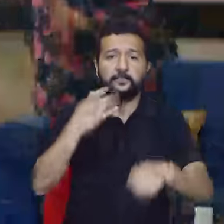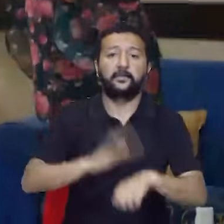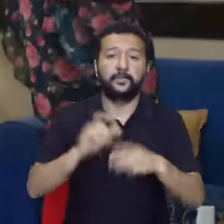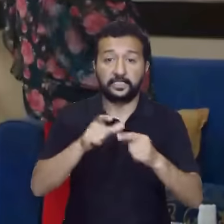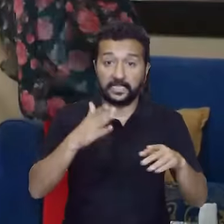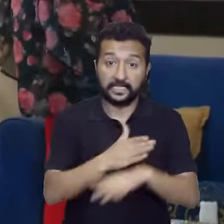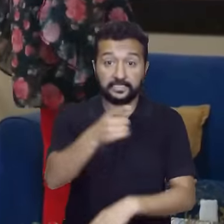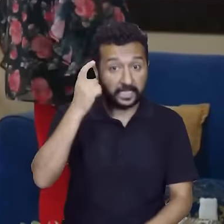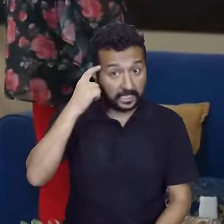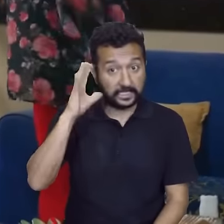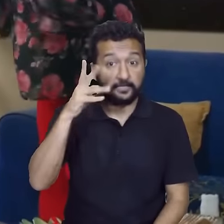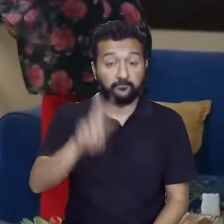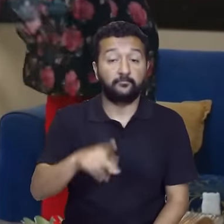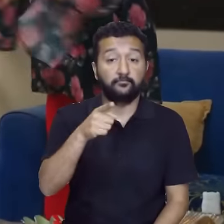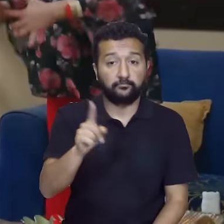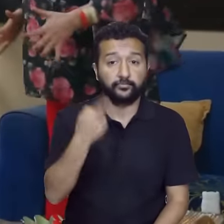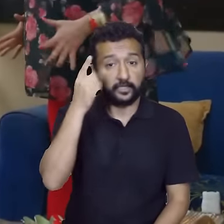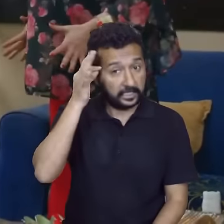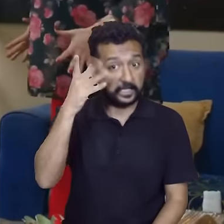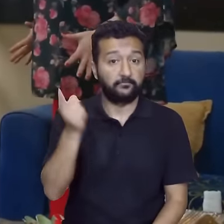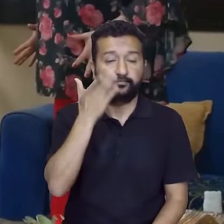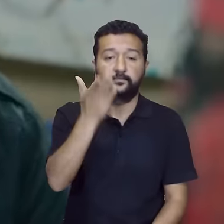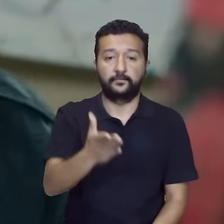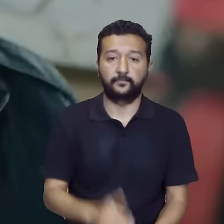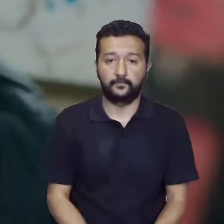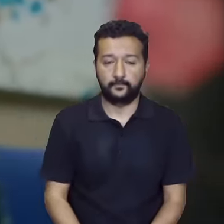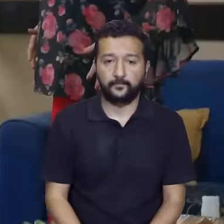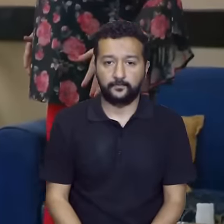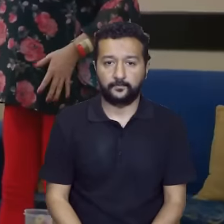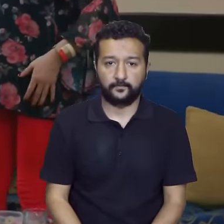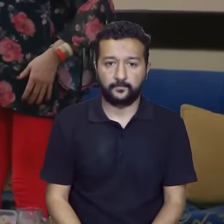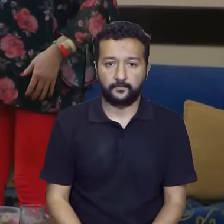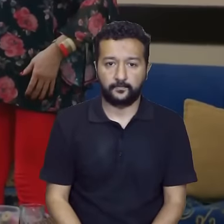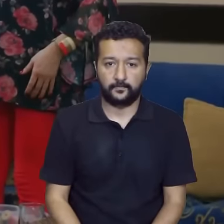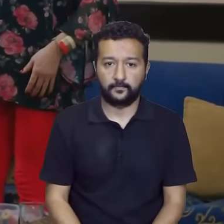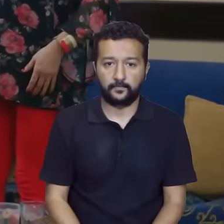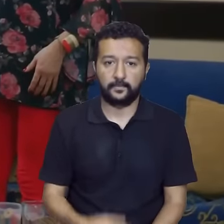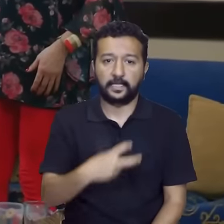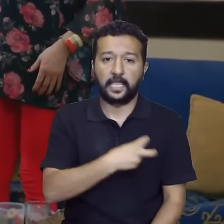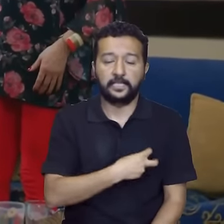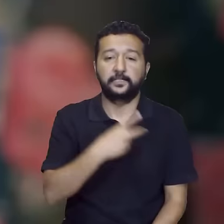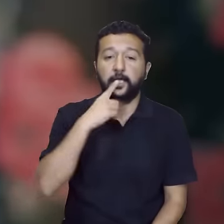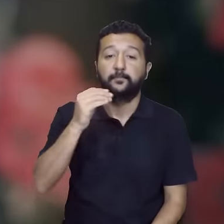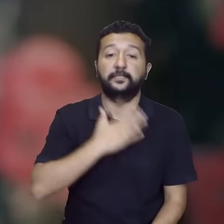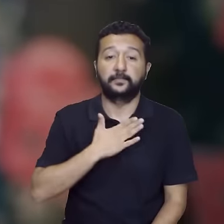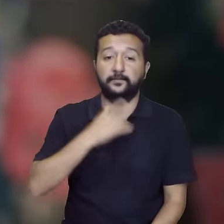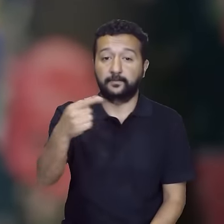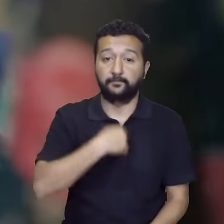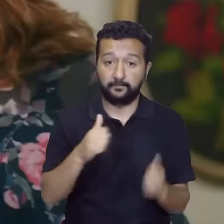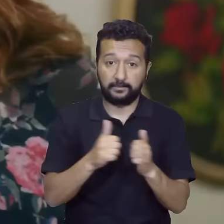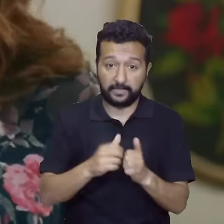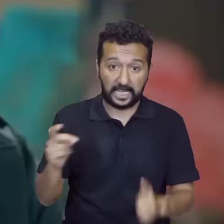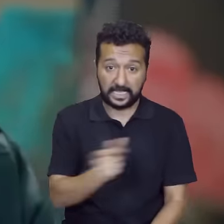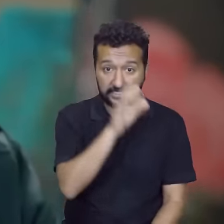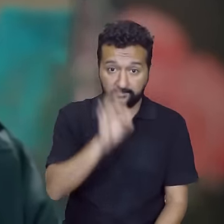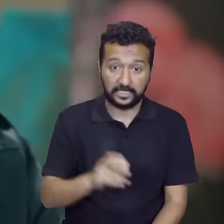Şener. Gerçekten aklını kaçırdın sen artık. Aklını kaçırdın yani. Önüne diz çöktü. Aşpazdam, benimle kaçar